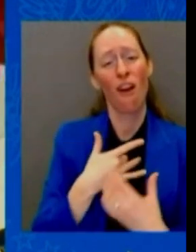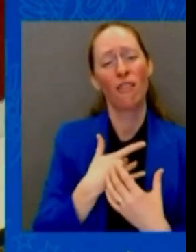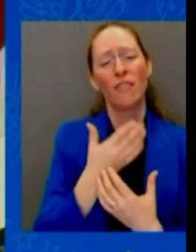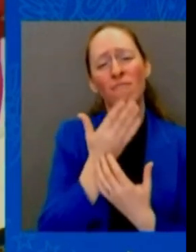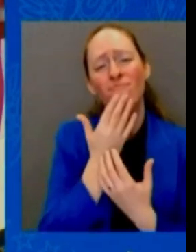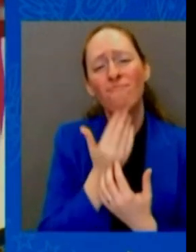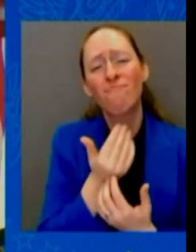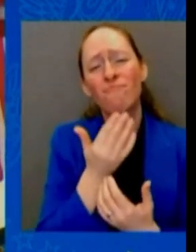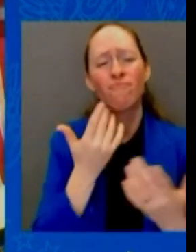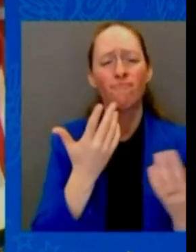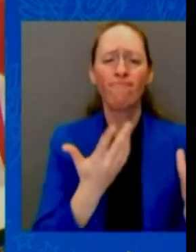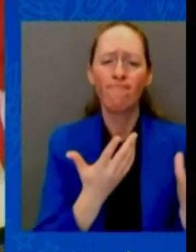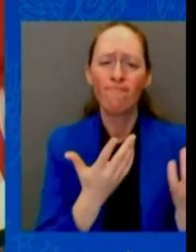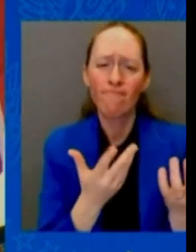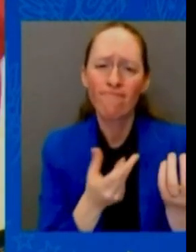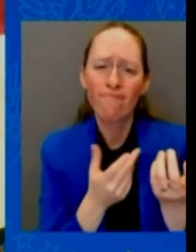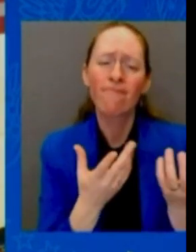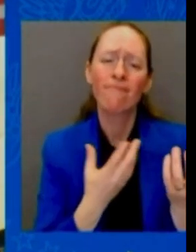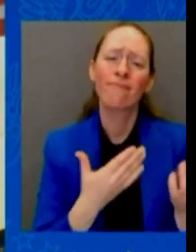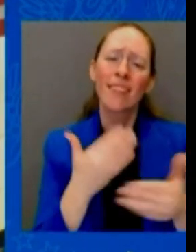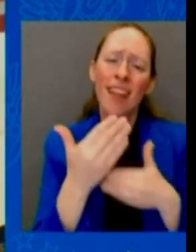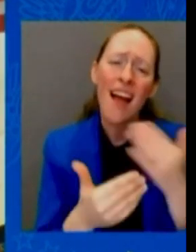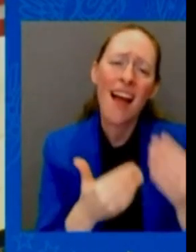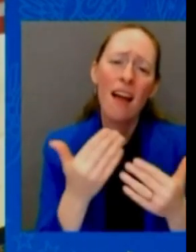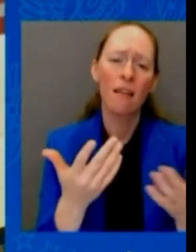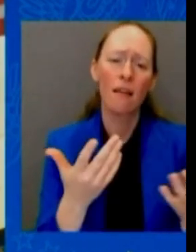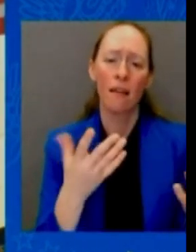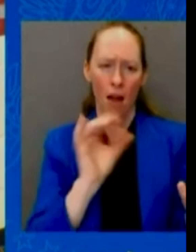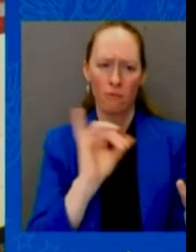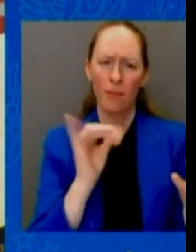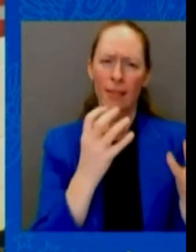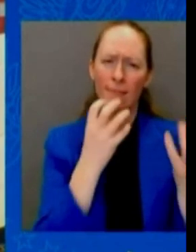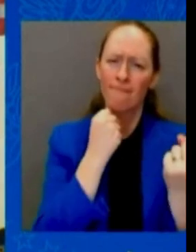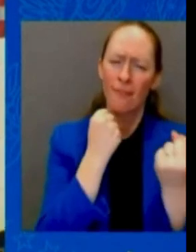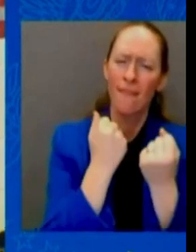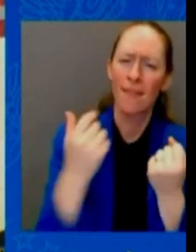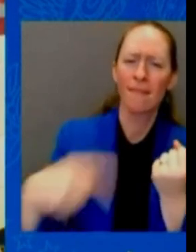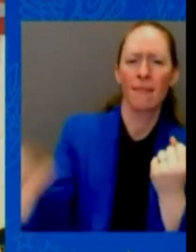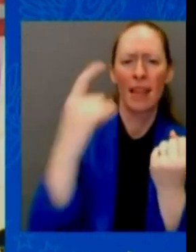two nations remains essential to our mutual defense.